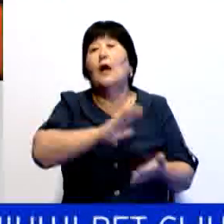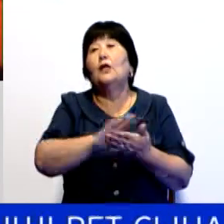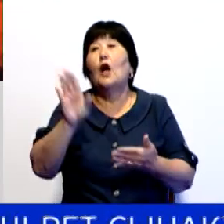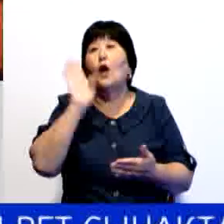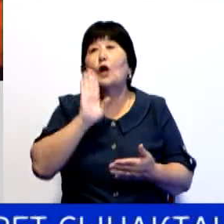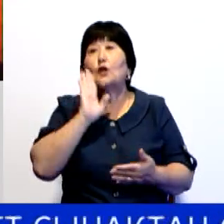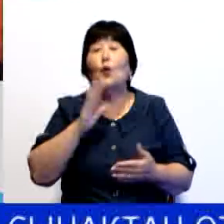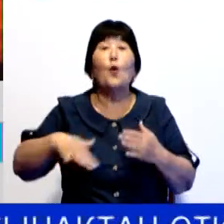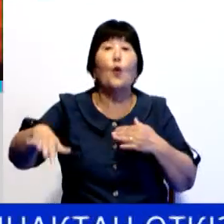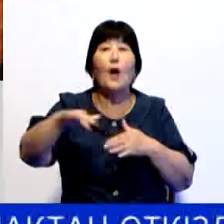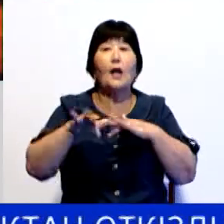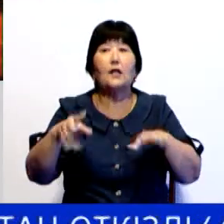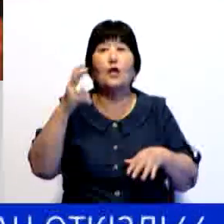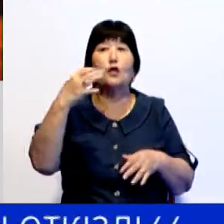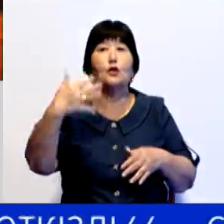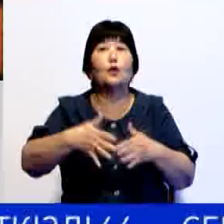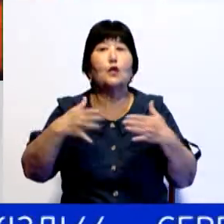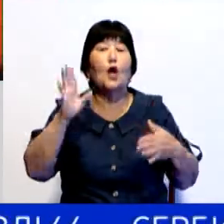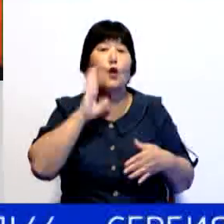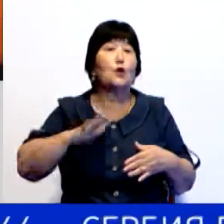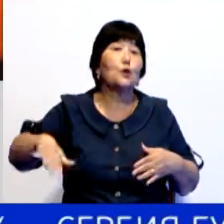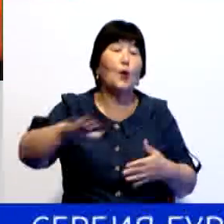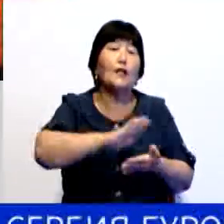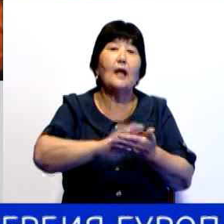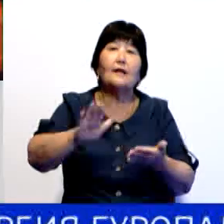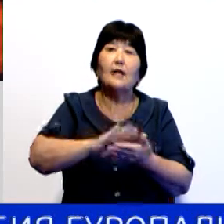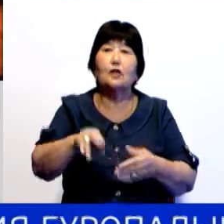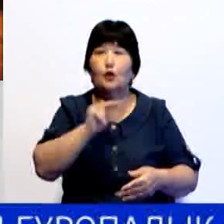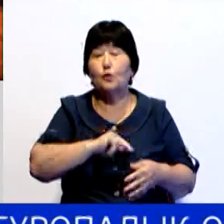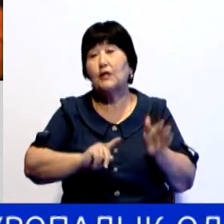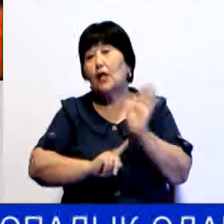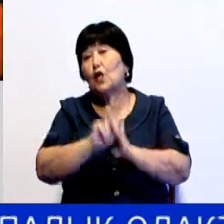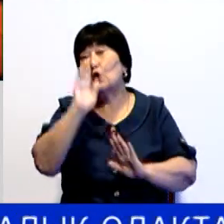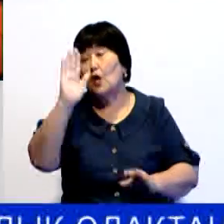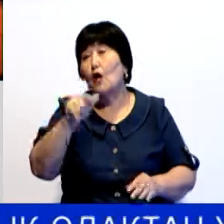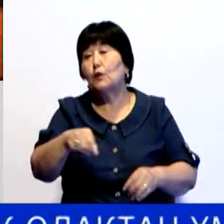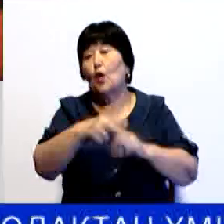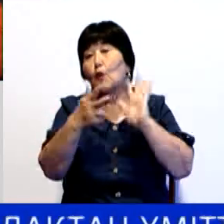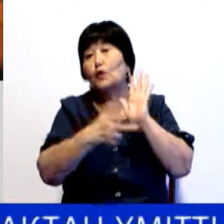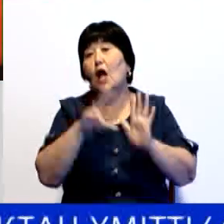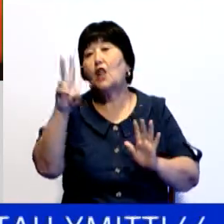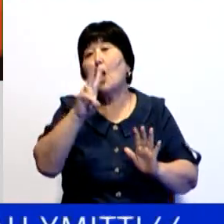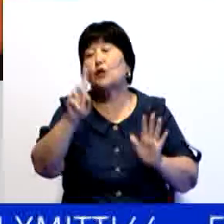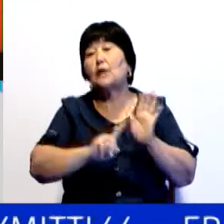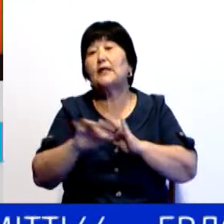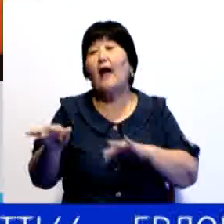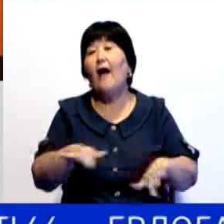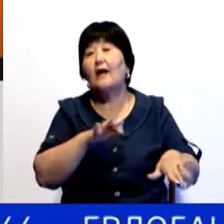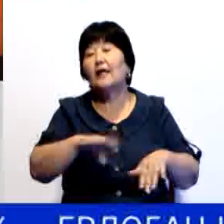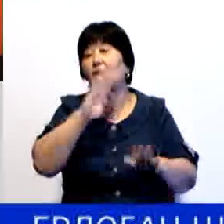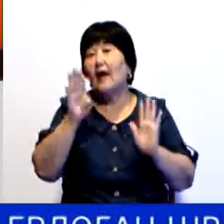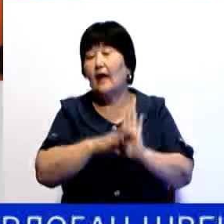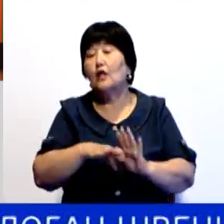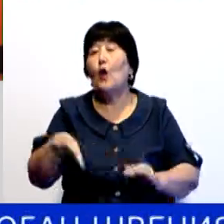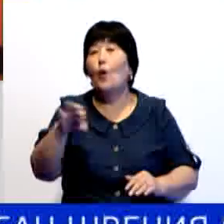айдындары акциясы аясында 250-ден астам су айдынына тазалық жұмыстары жүргізілмек. 18 наурызда басталған акция аясында